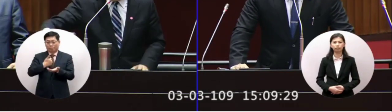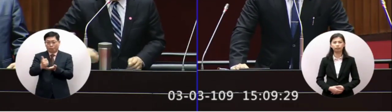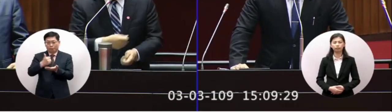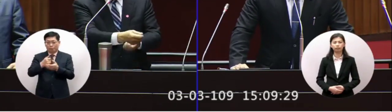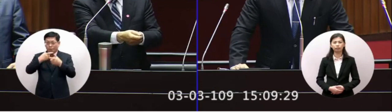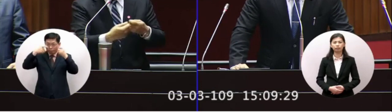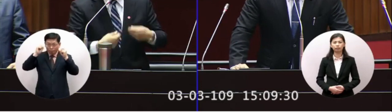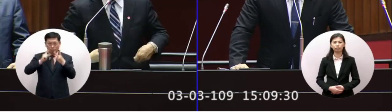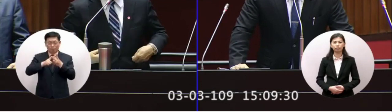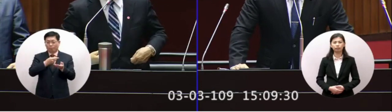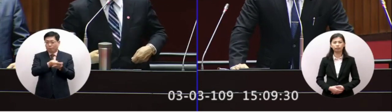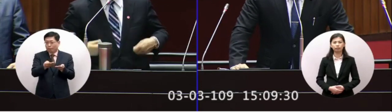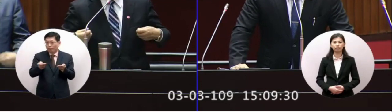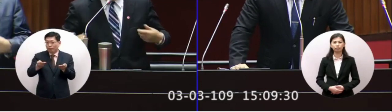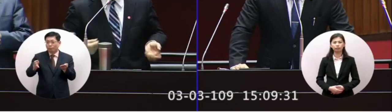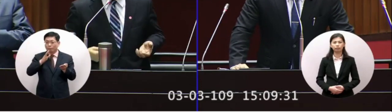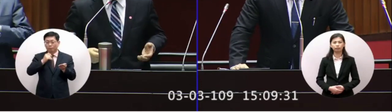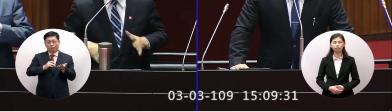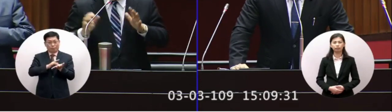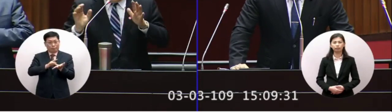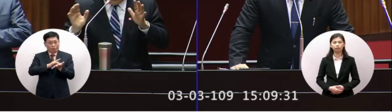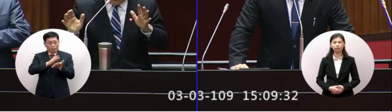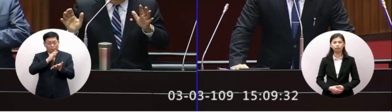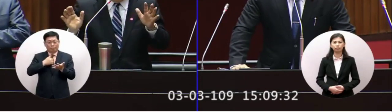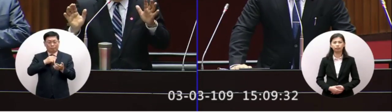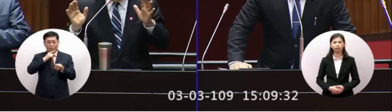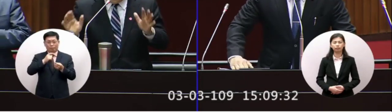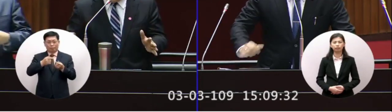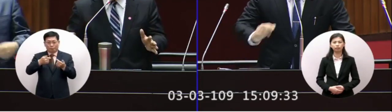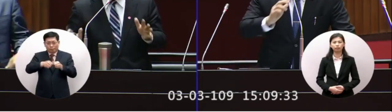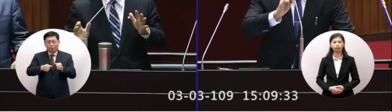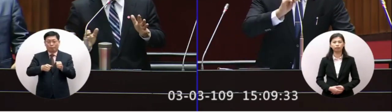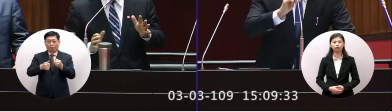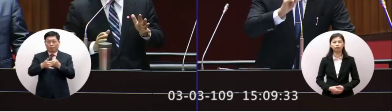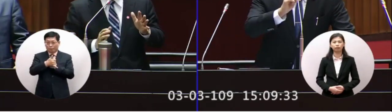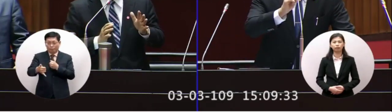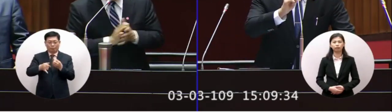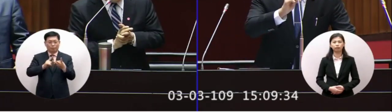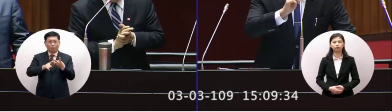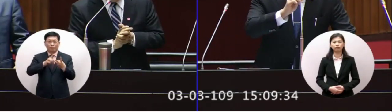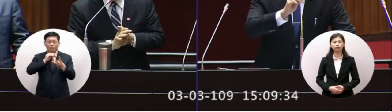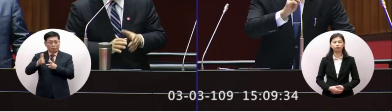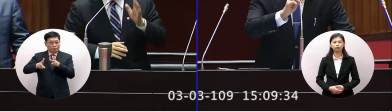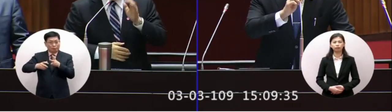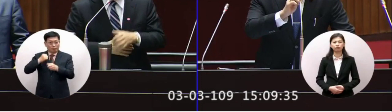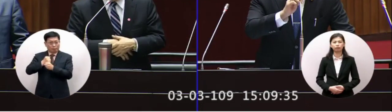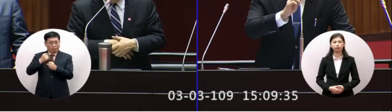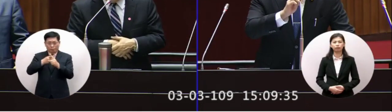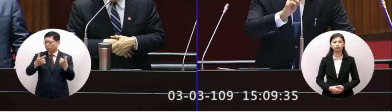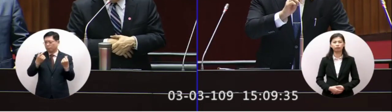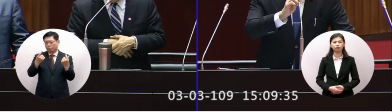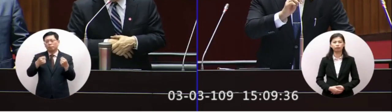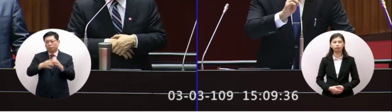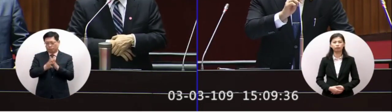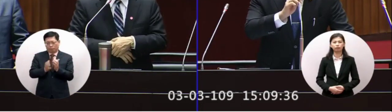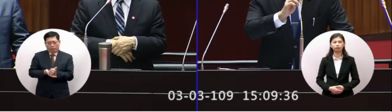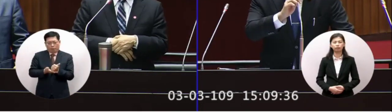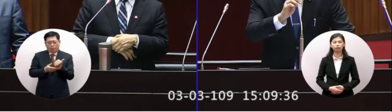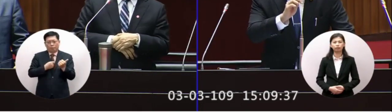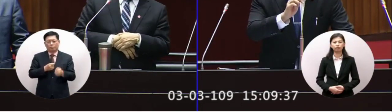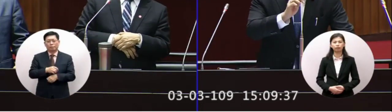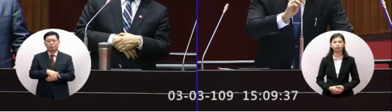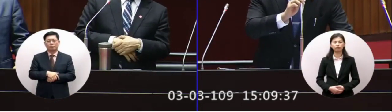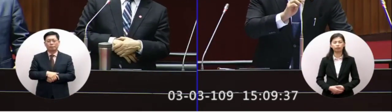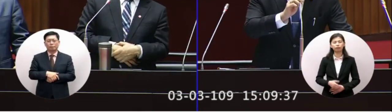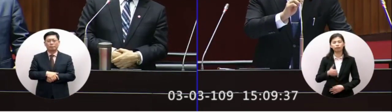在分发的药师药生，还有生产线上的工作人员其实都值得鼓励。 谢